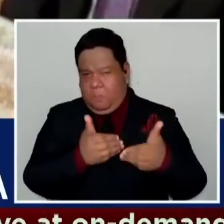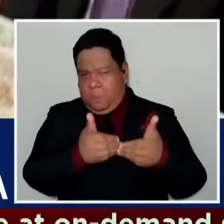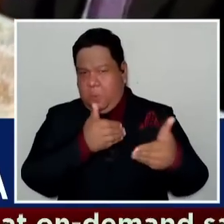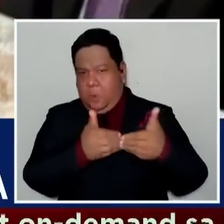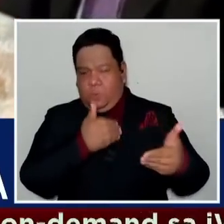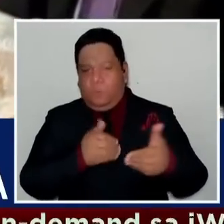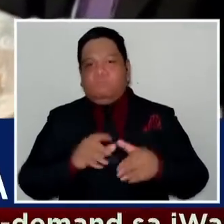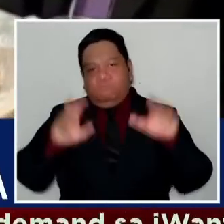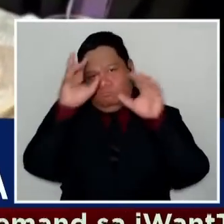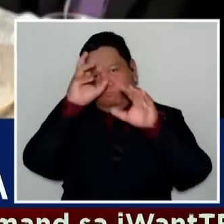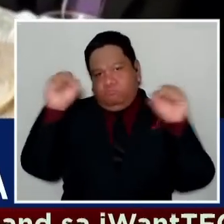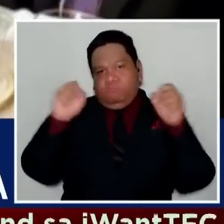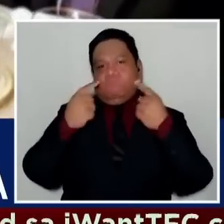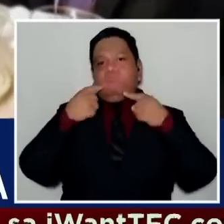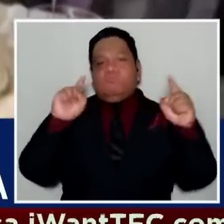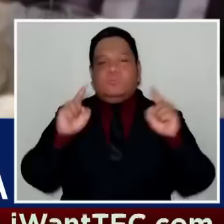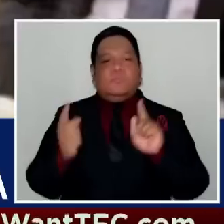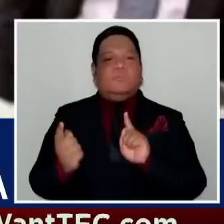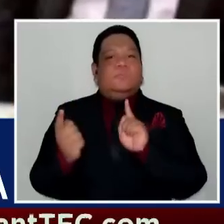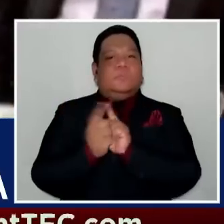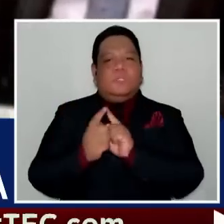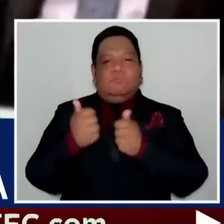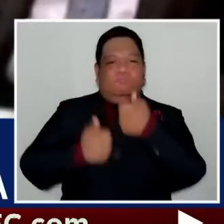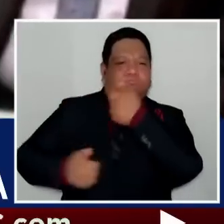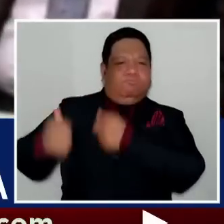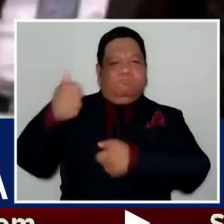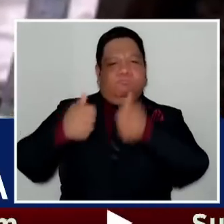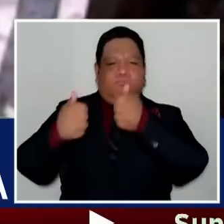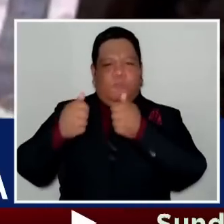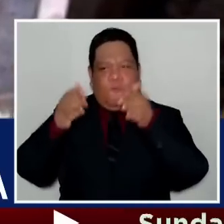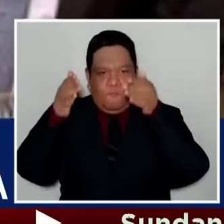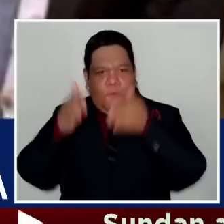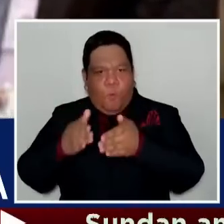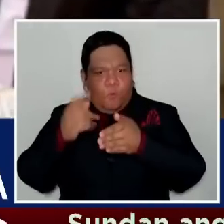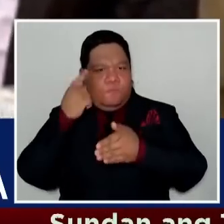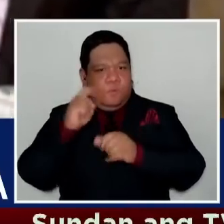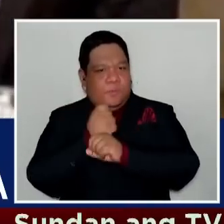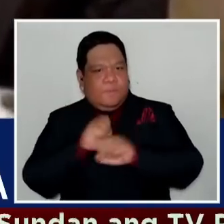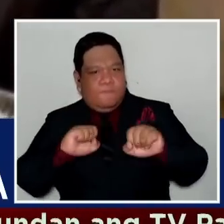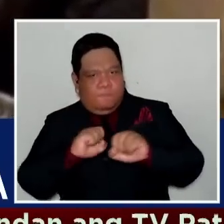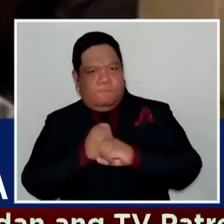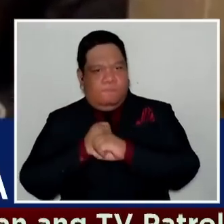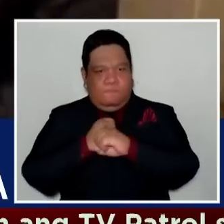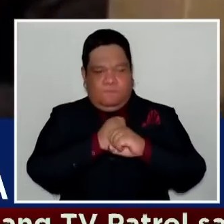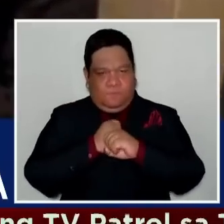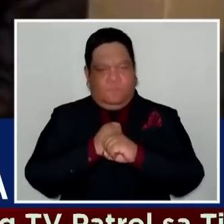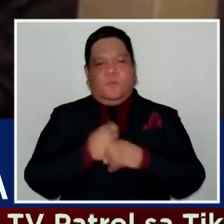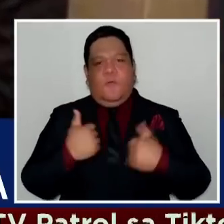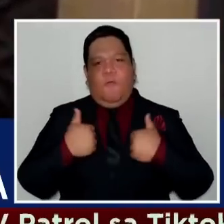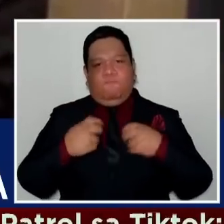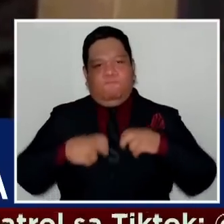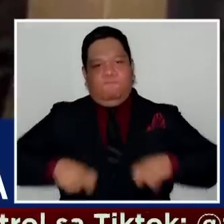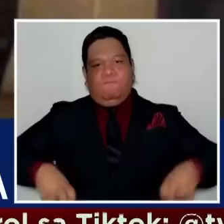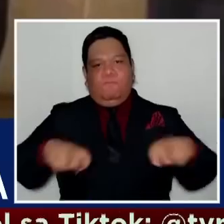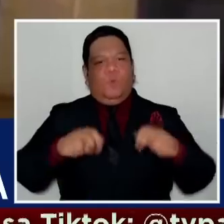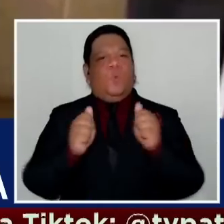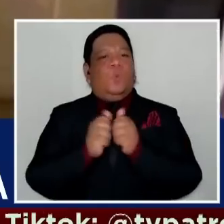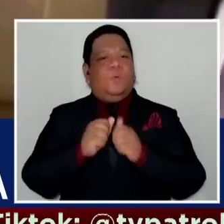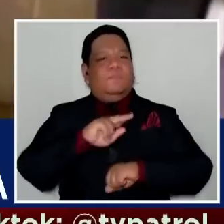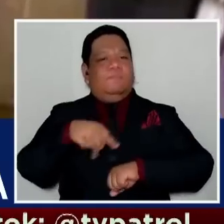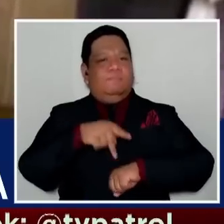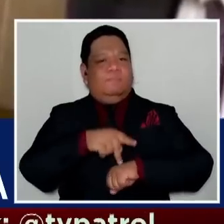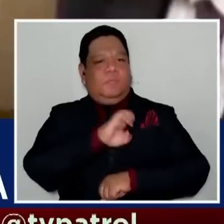na makausap ang pinakamatataas na security officials ng Amerika sa isang dinner ng Philippine Embassy sa Blair House Lunes ng